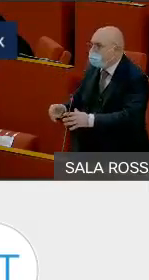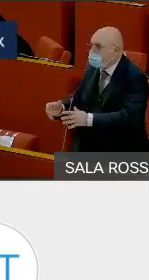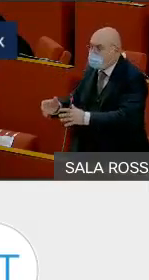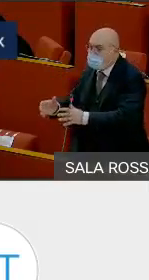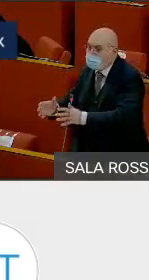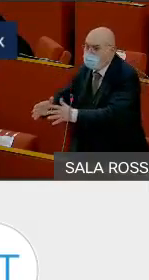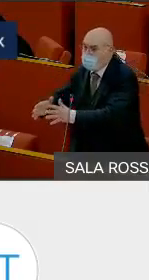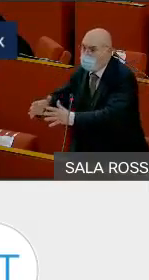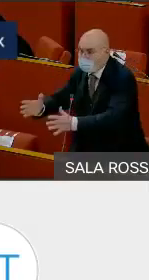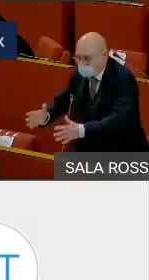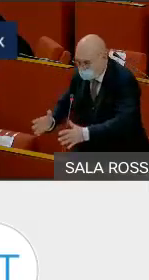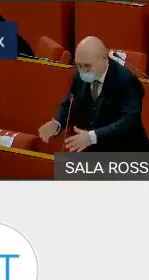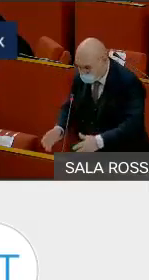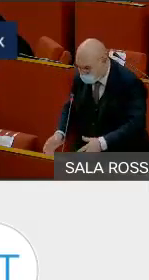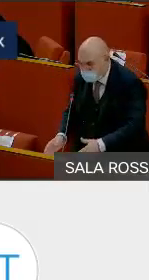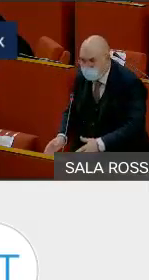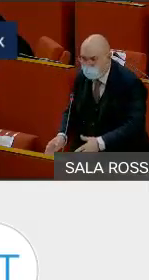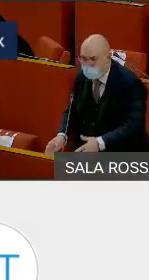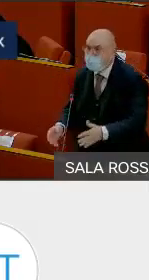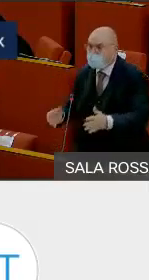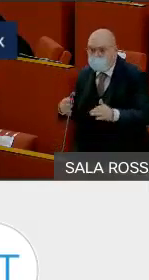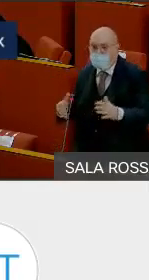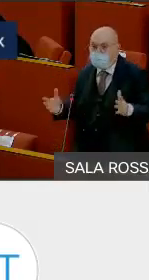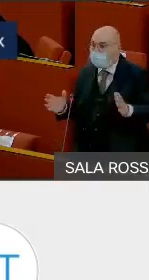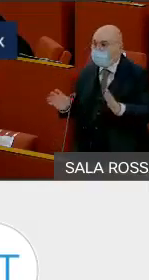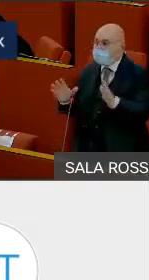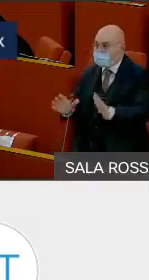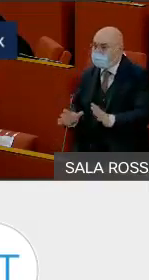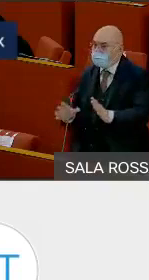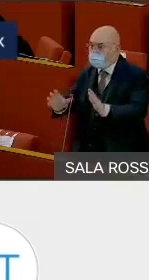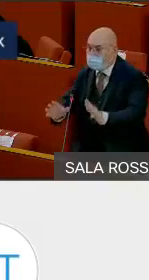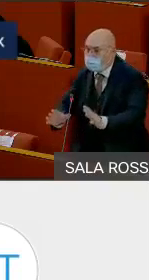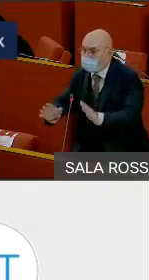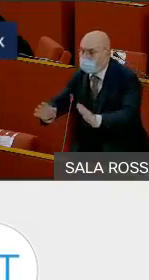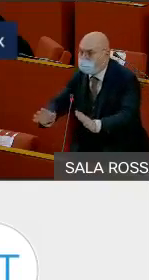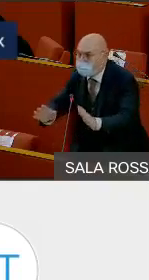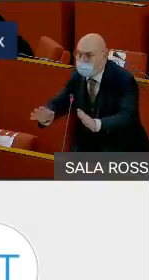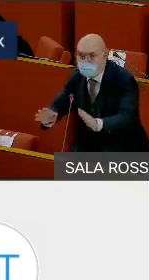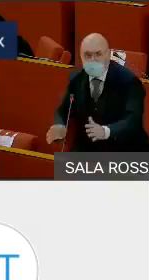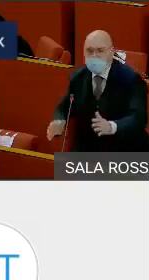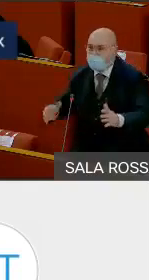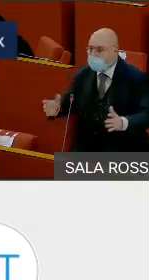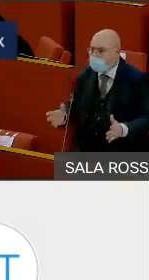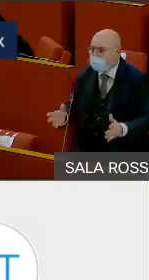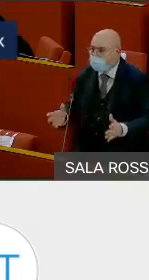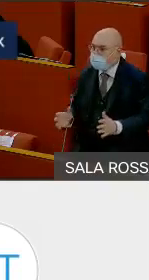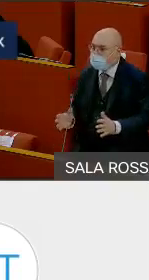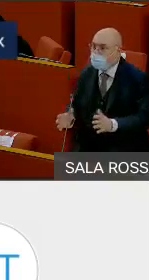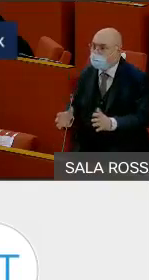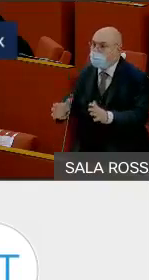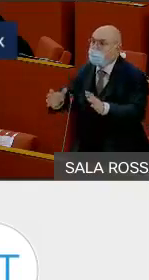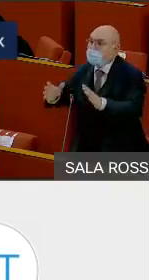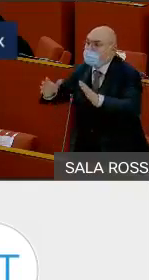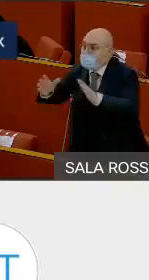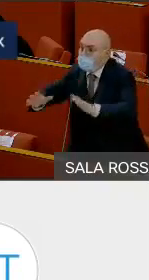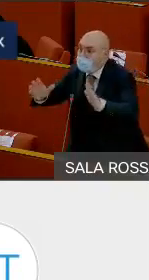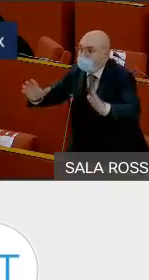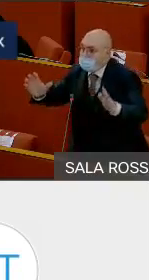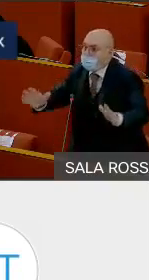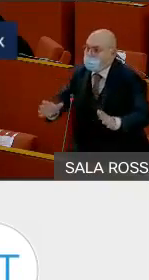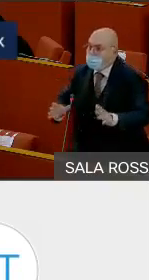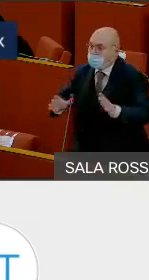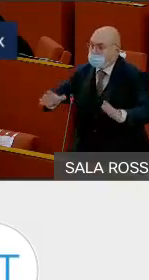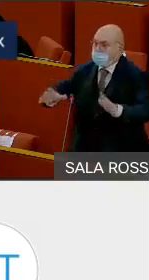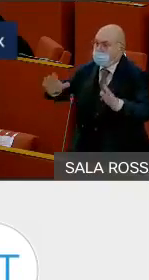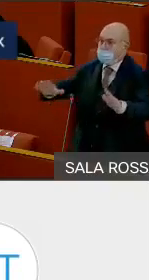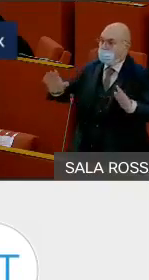non c'è la possibilità di intervenire ma laddove ci fosse qualcosa che fa danno pubblico come se l'abbiamo fatta per il caso